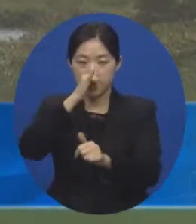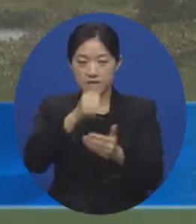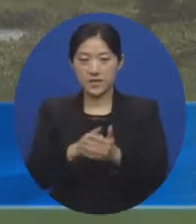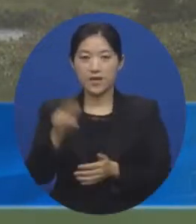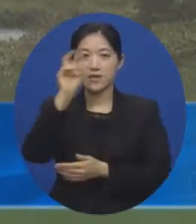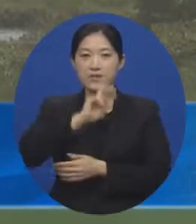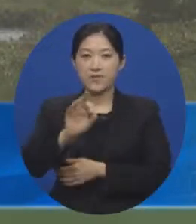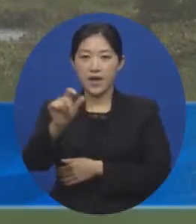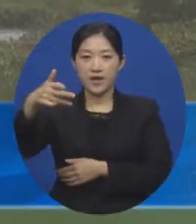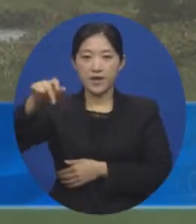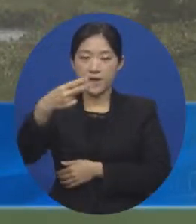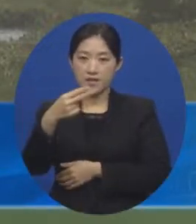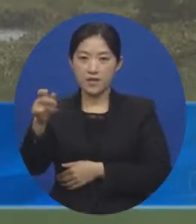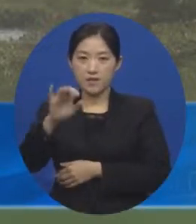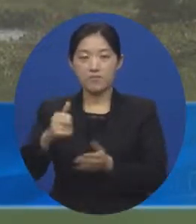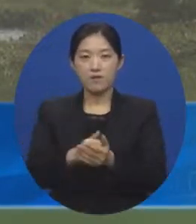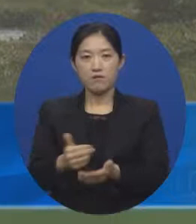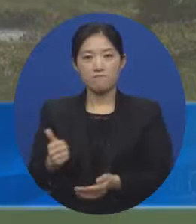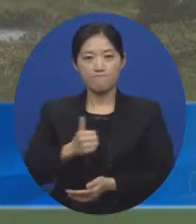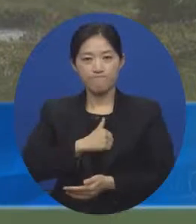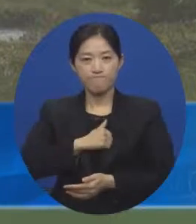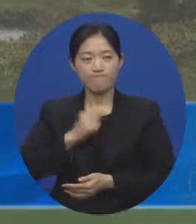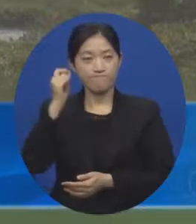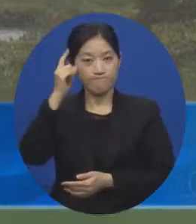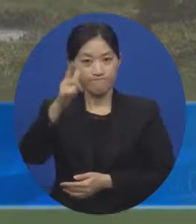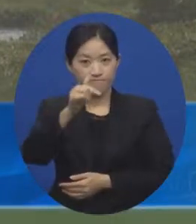음악 아카데미는 품격과 위상이 있는데요.